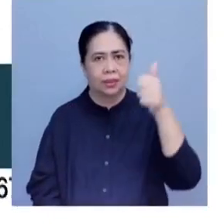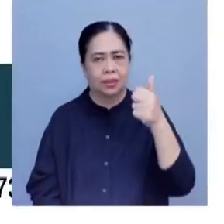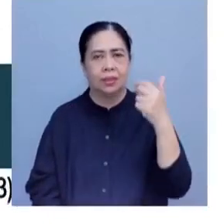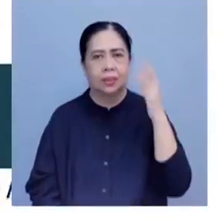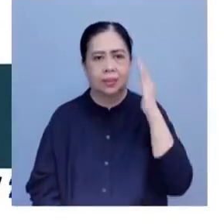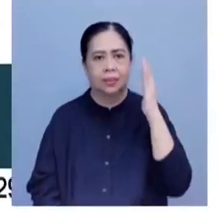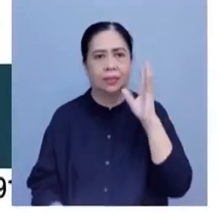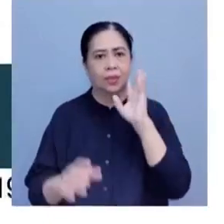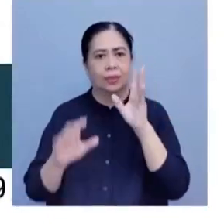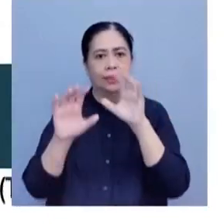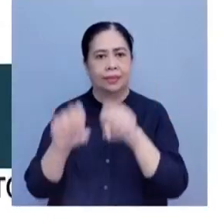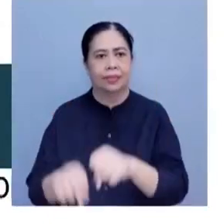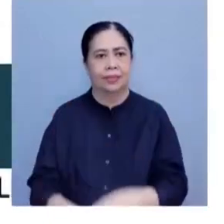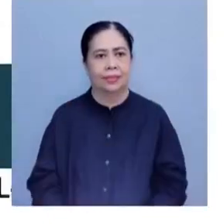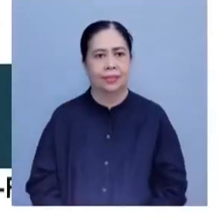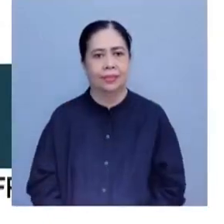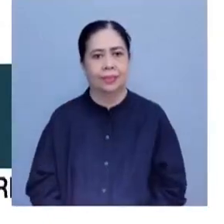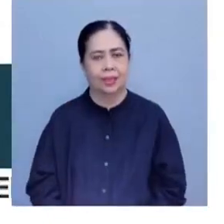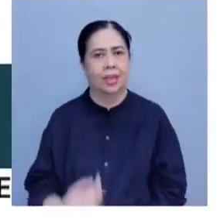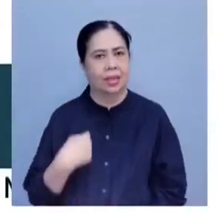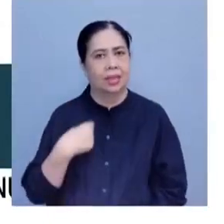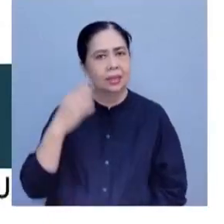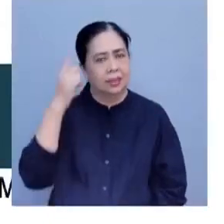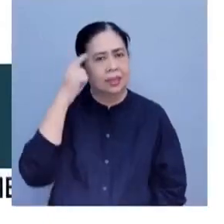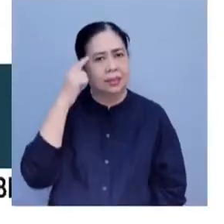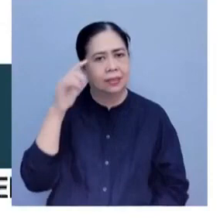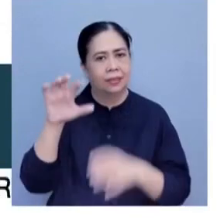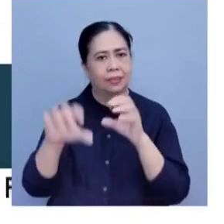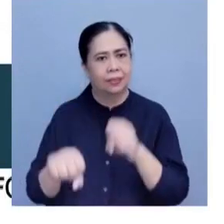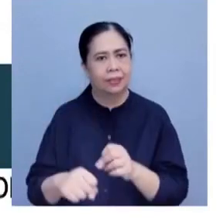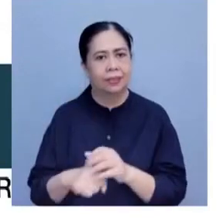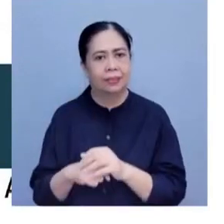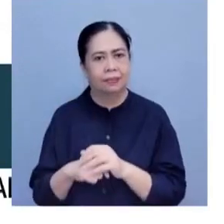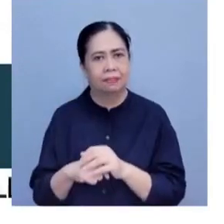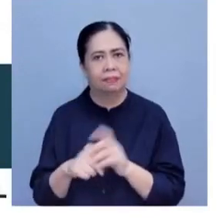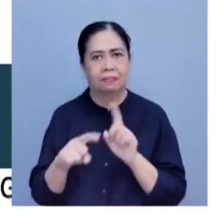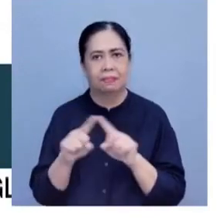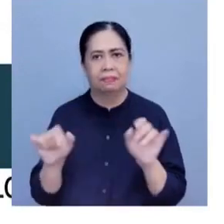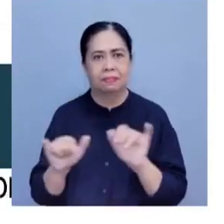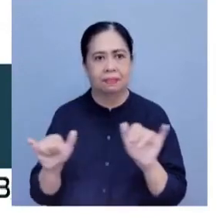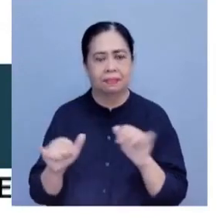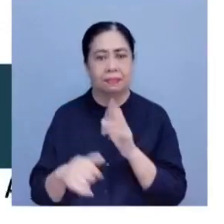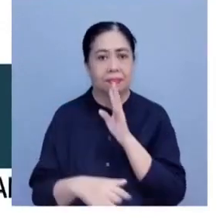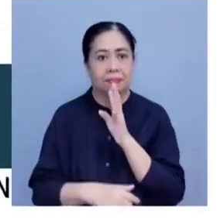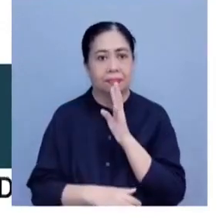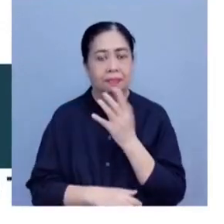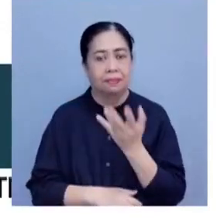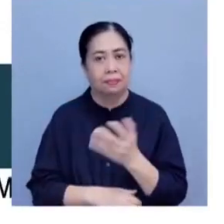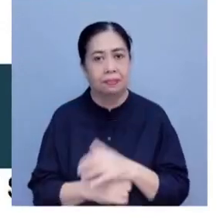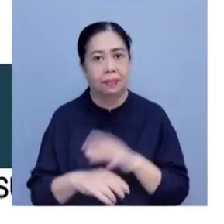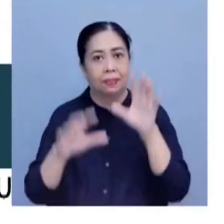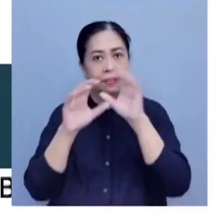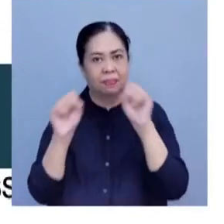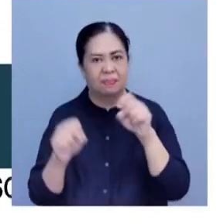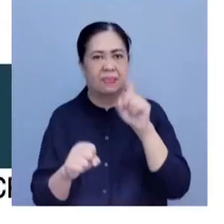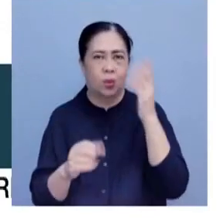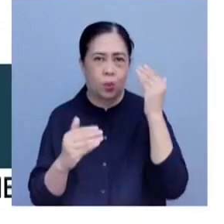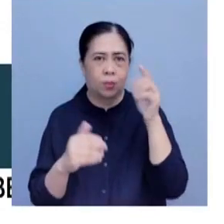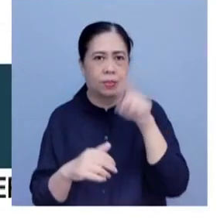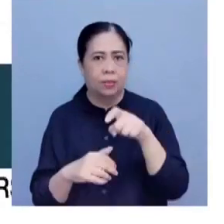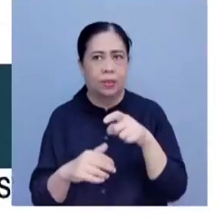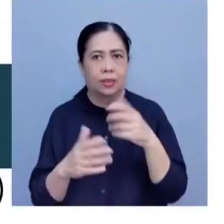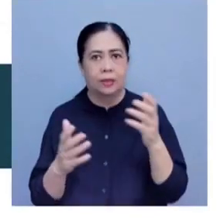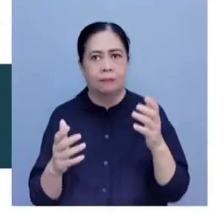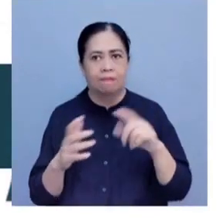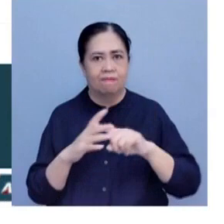mauhuli rin ito. Sa tingin ko, mauhuli rin ito. Pero just the same, kagaya nung sinabi ko, the president should